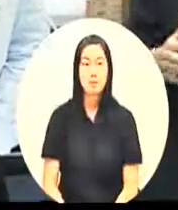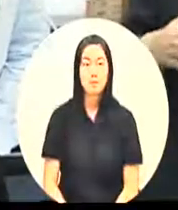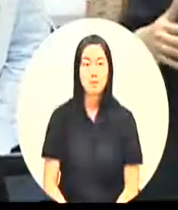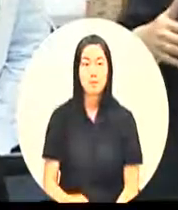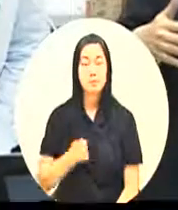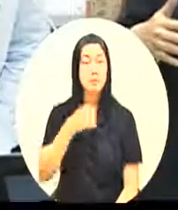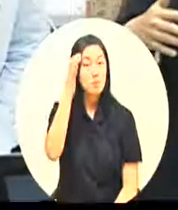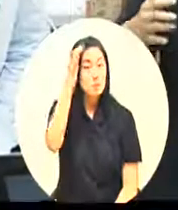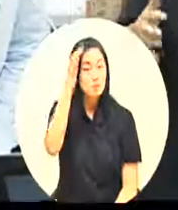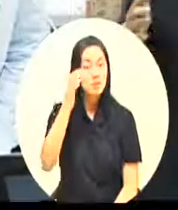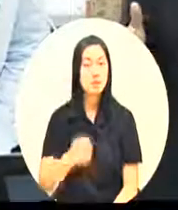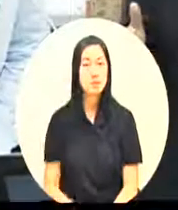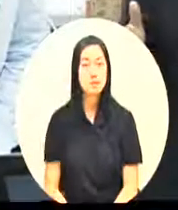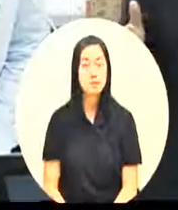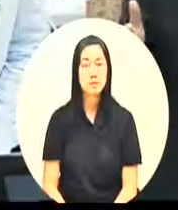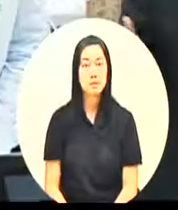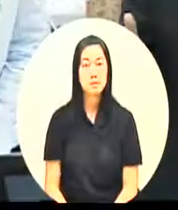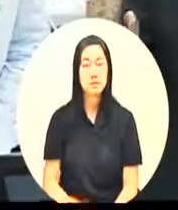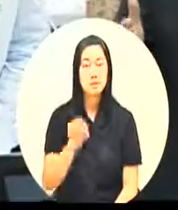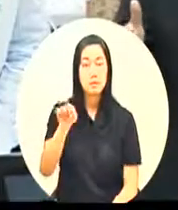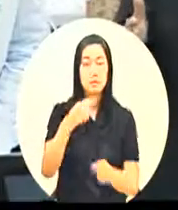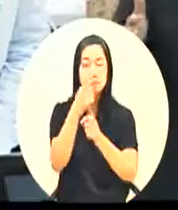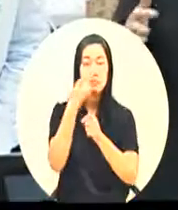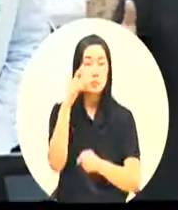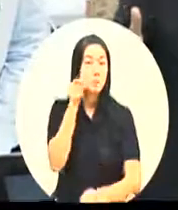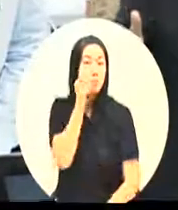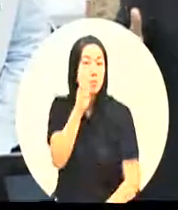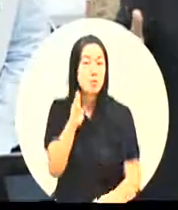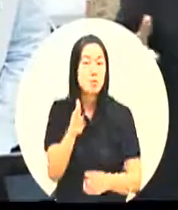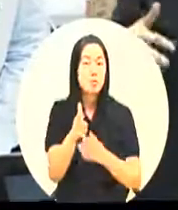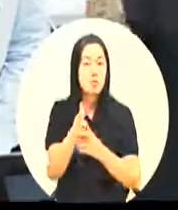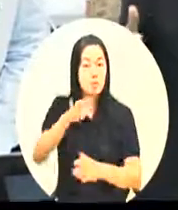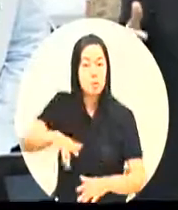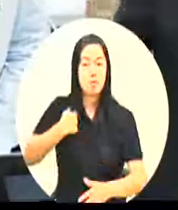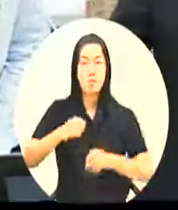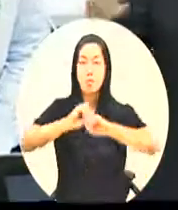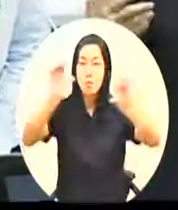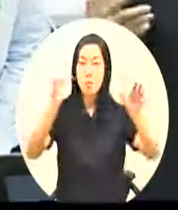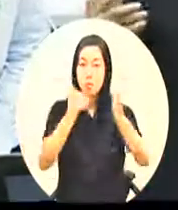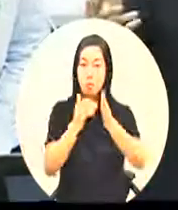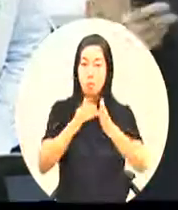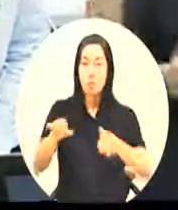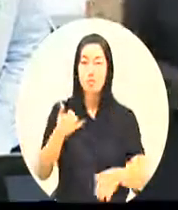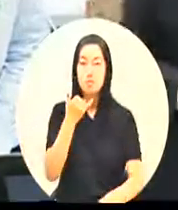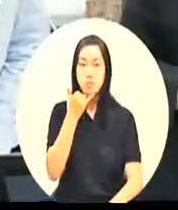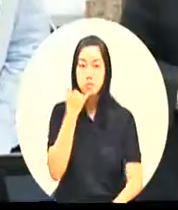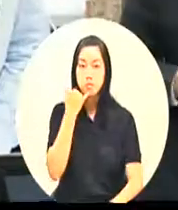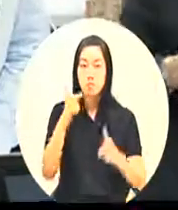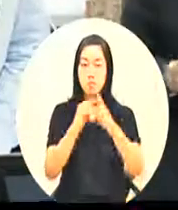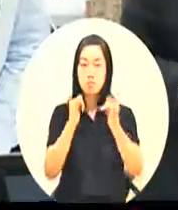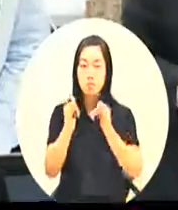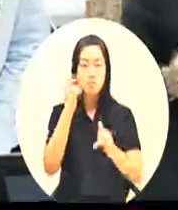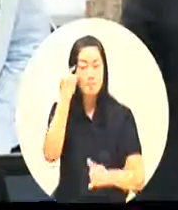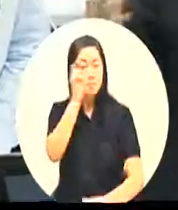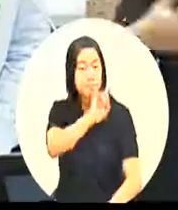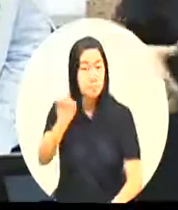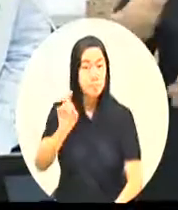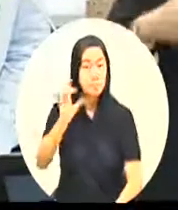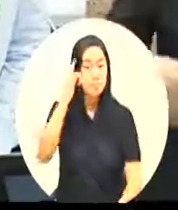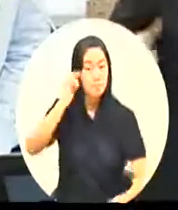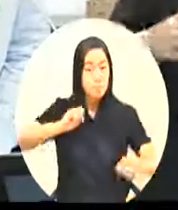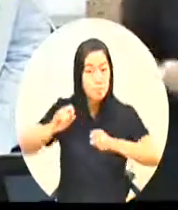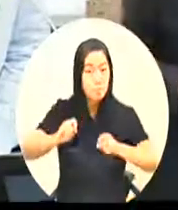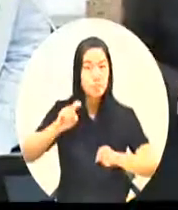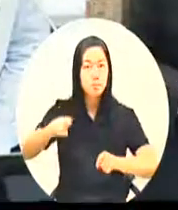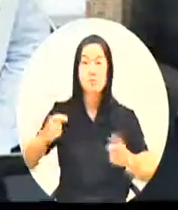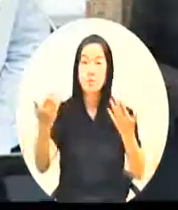期待说大概在这个月底我们公布了以后，很快的能够知道民众他们对于这样的一个方案能够